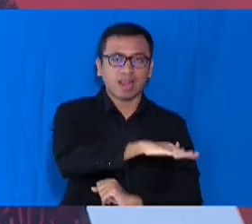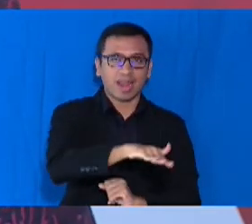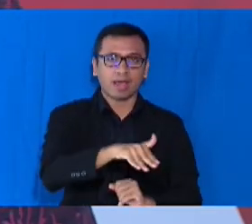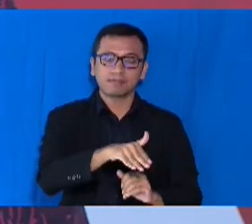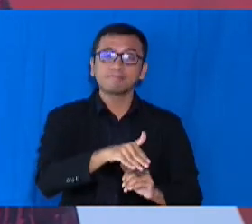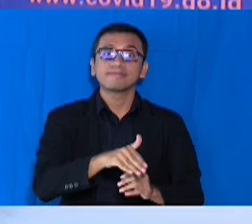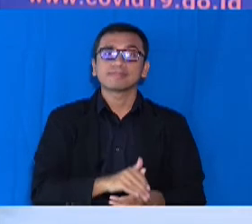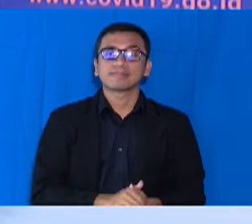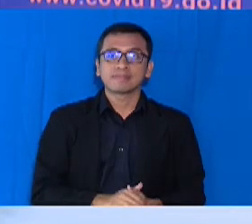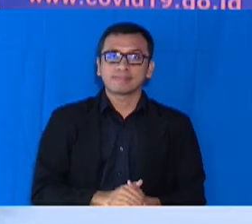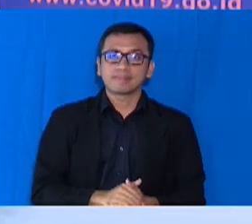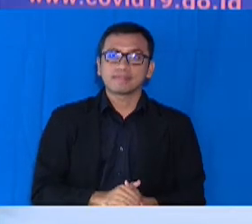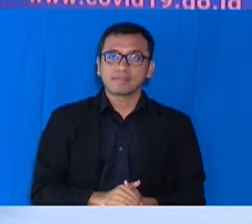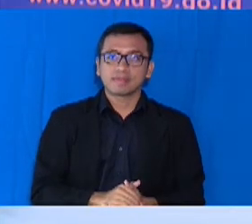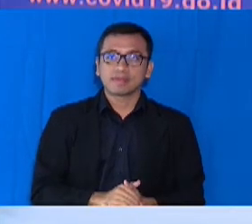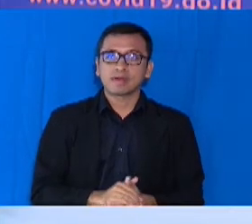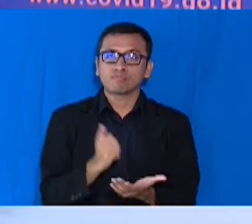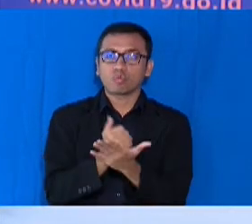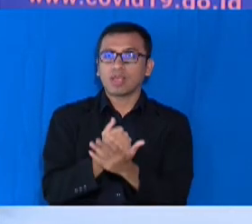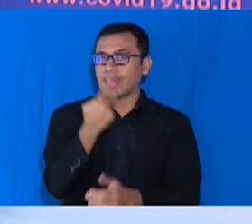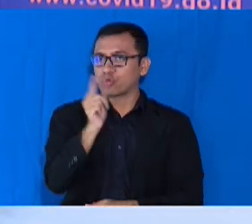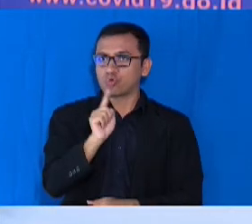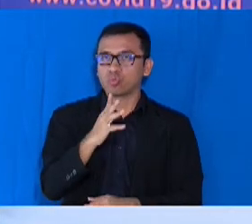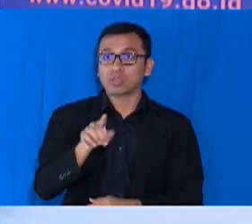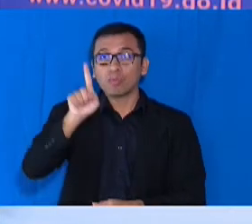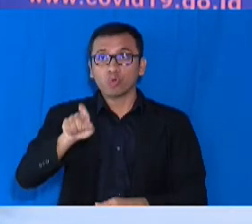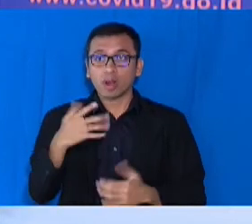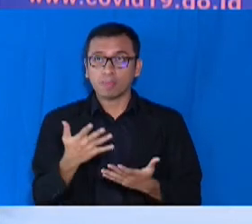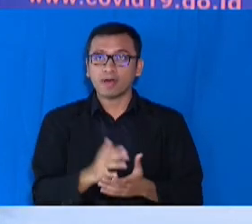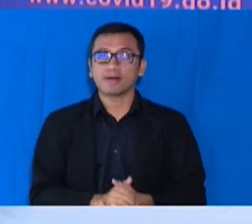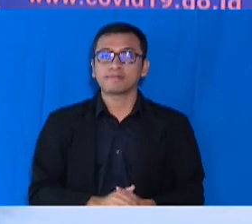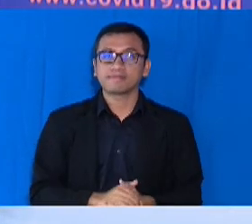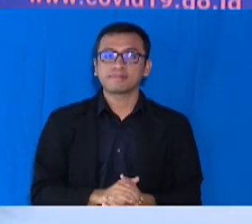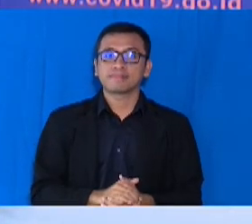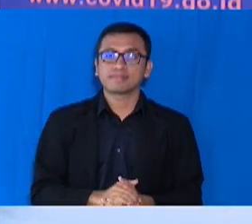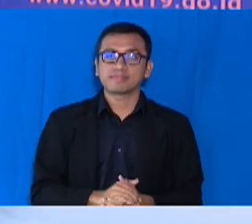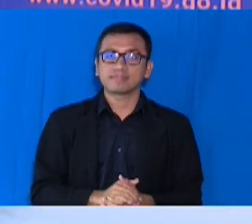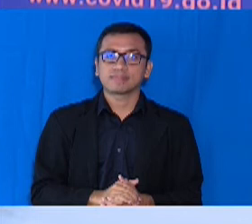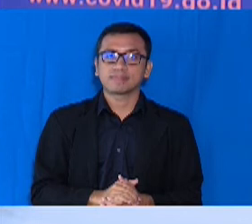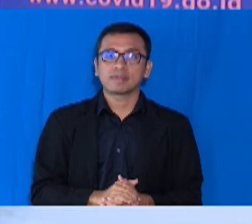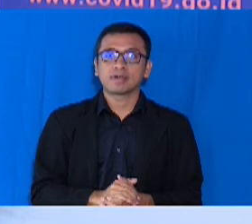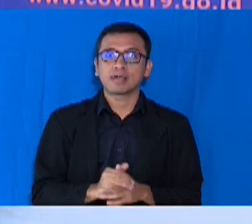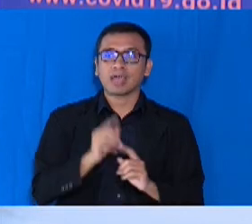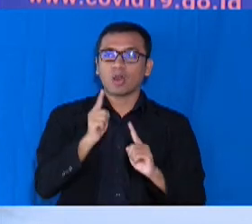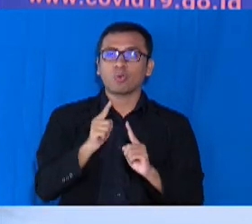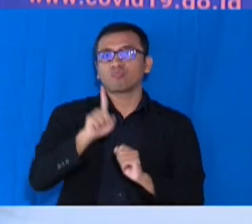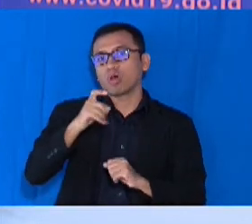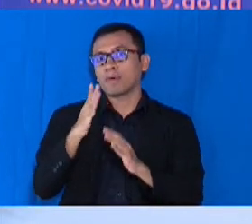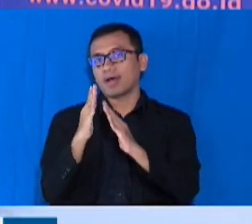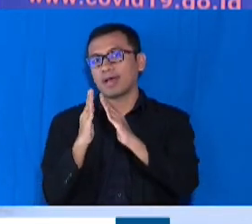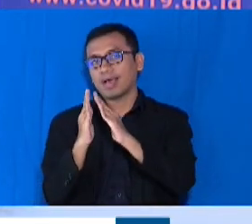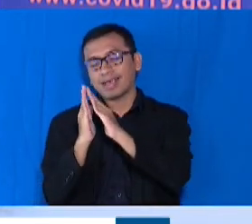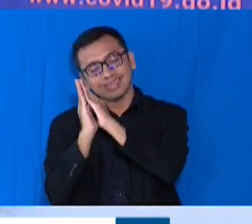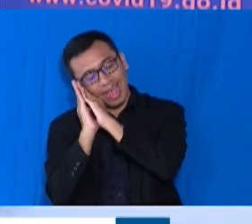COVID-19. Dengan demikian, Bapak Ibu sekalian, ada tantangan banyak di dalam stay at home